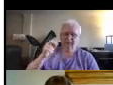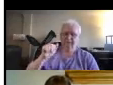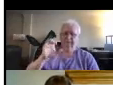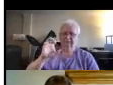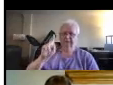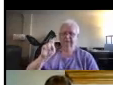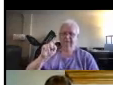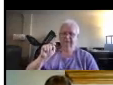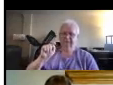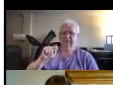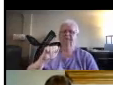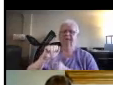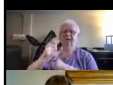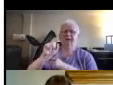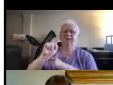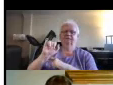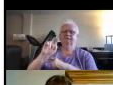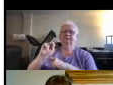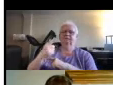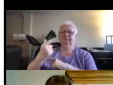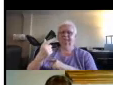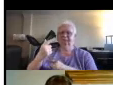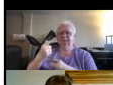Merci beaucoup pour votre présentation. Je m'appelle Daryl